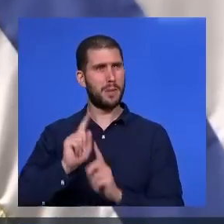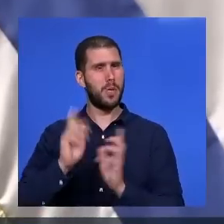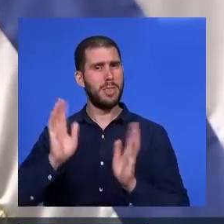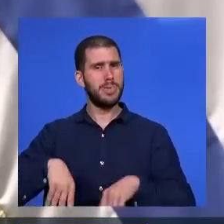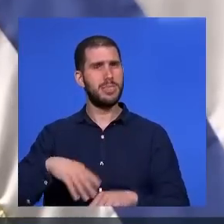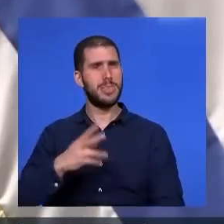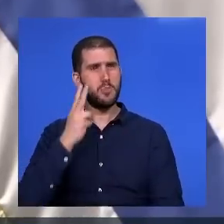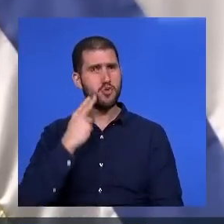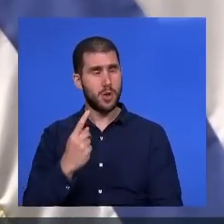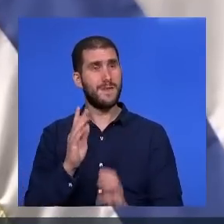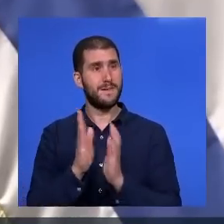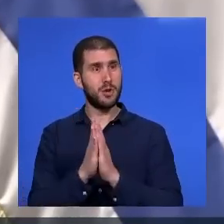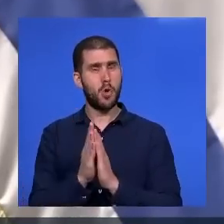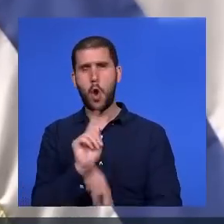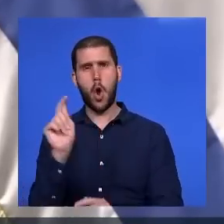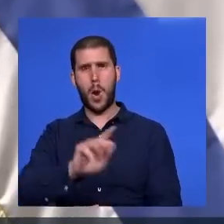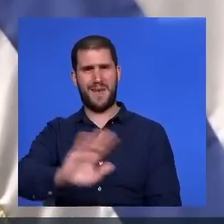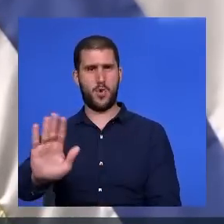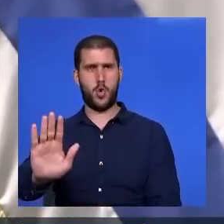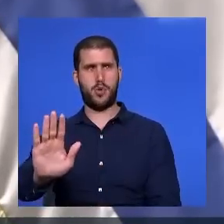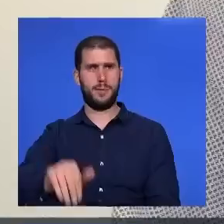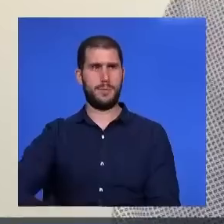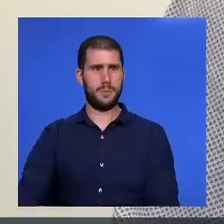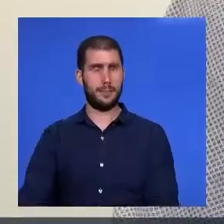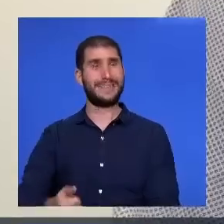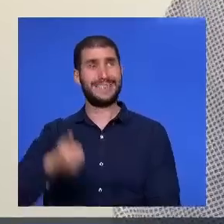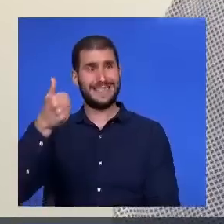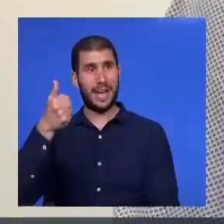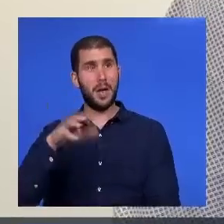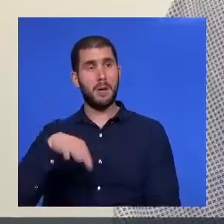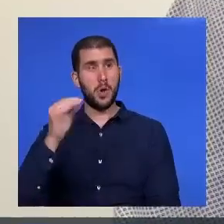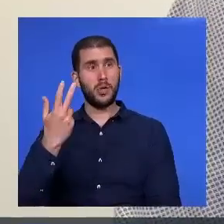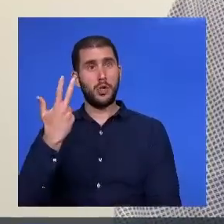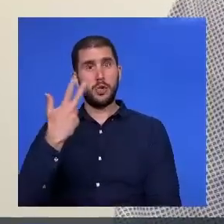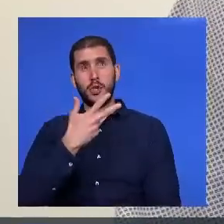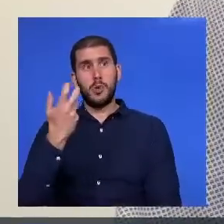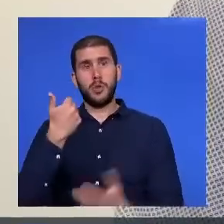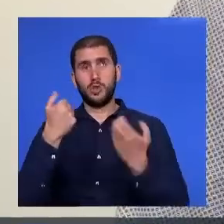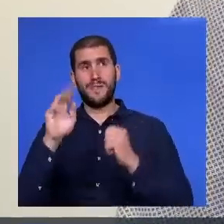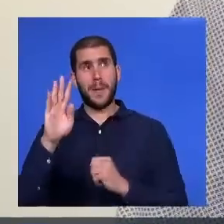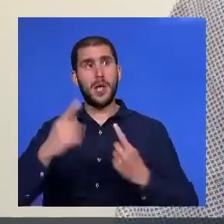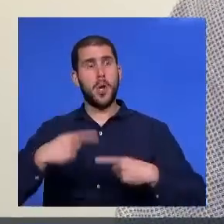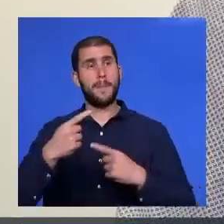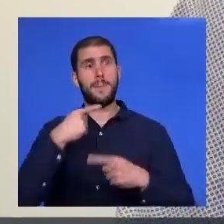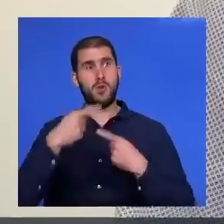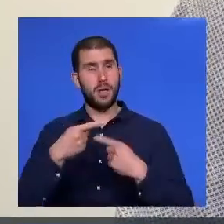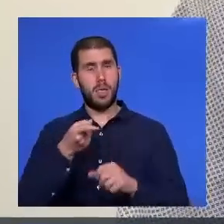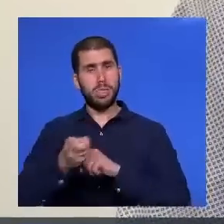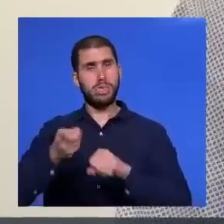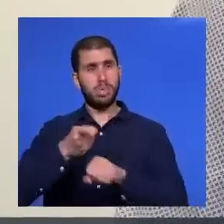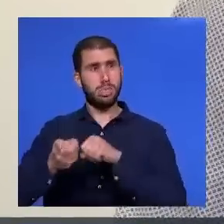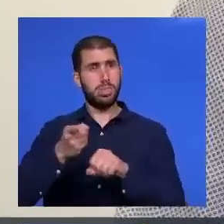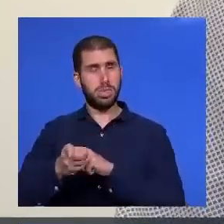נימושות וביקשו ממנה אל תבואי. שרה שבוחרת 364 יום בשנה להתבטא בצורה